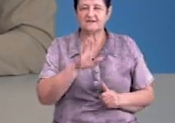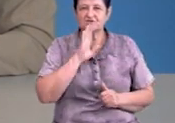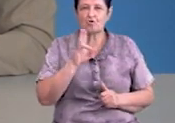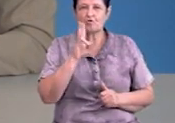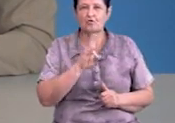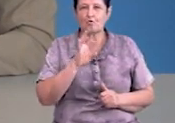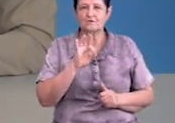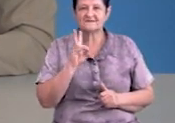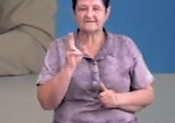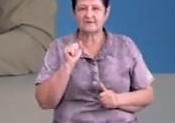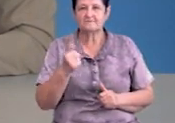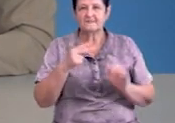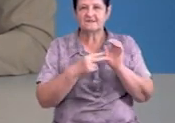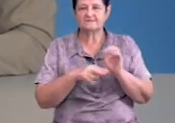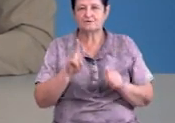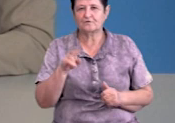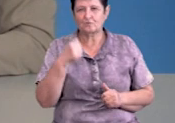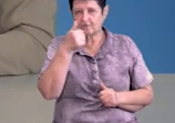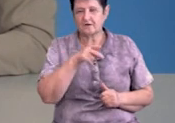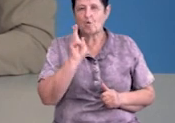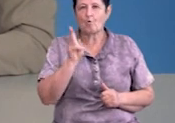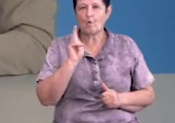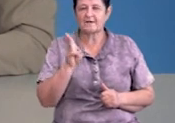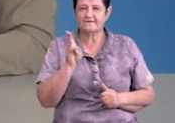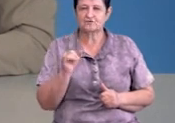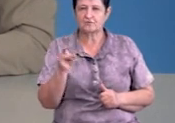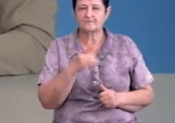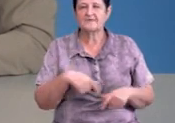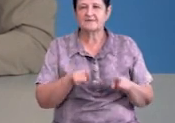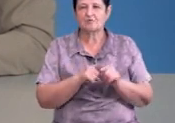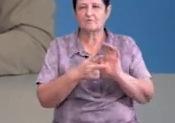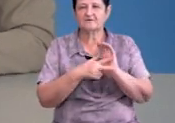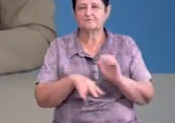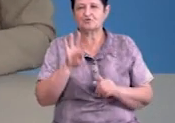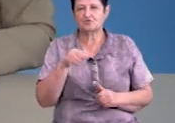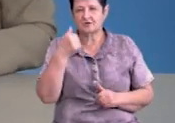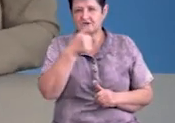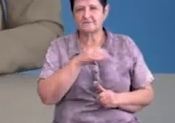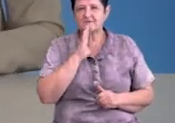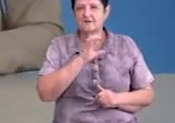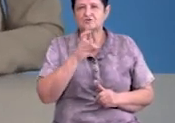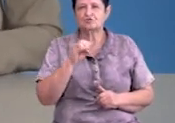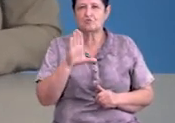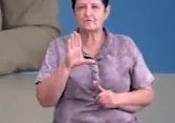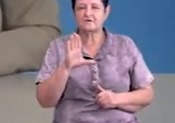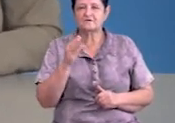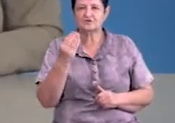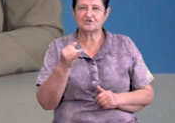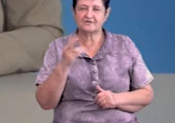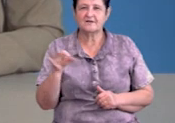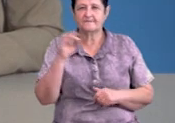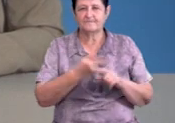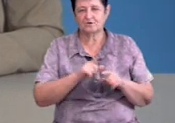Носівського району і 72-річна Куликівського, а також 84-річна житель Сновщини. Про це Суспільному